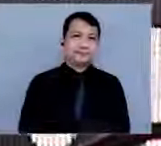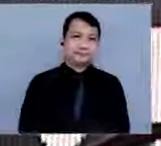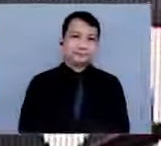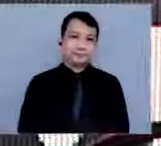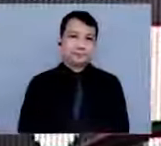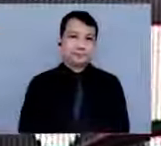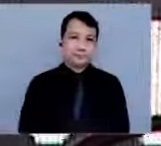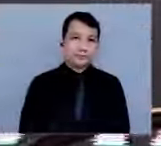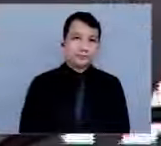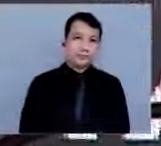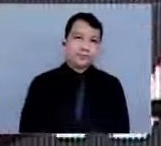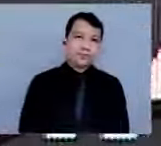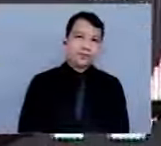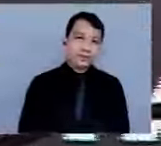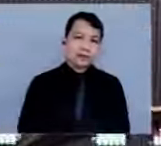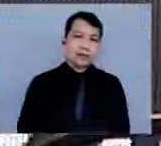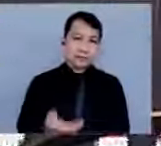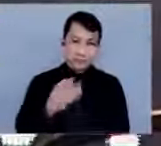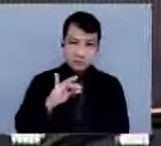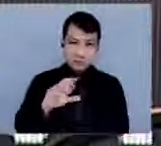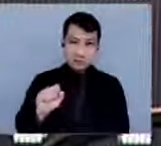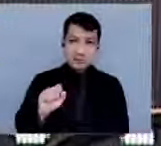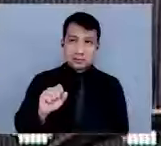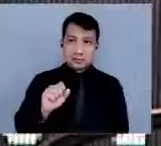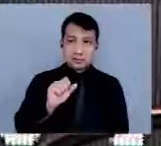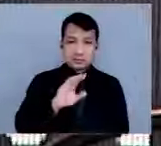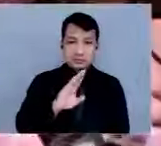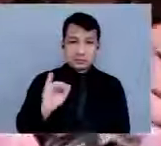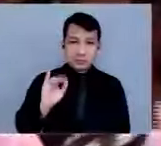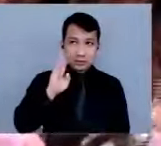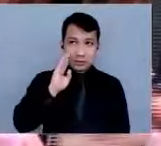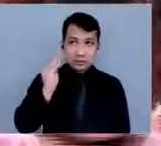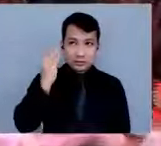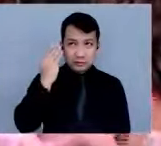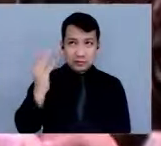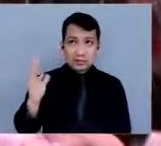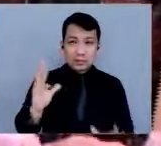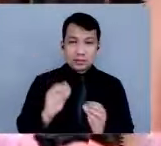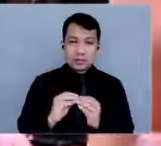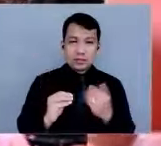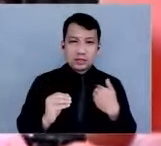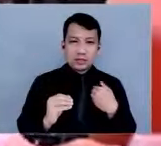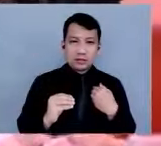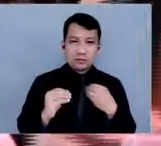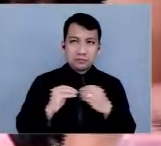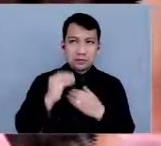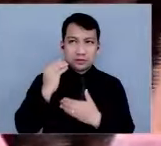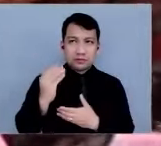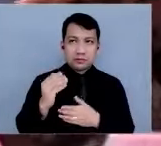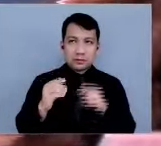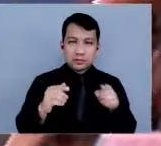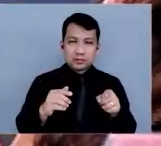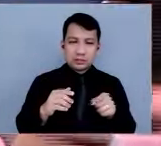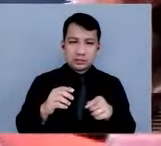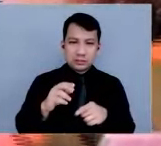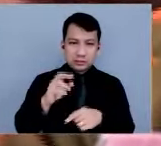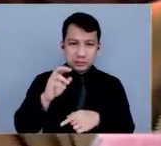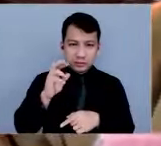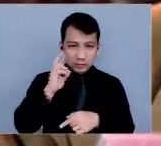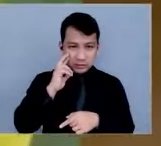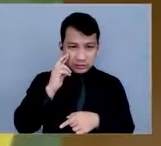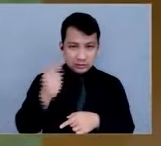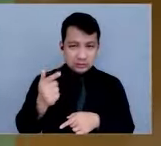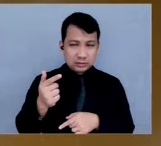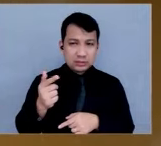Hot topic na naman si Barbie Imperial. Ang next na eksena, mas iniintriga sila ni Richard Gutierrez. Ang kanya